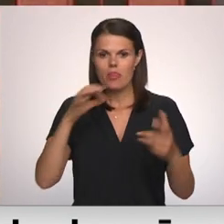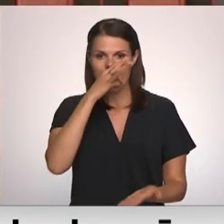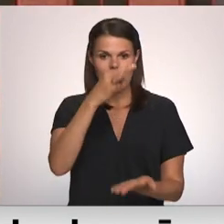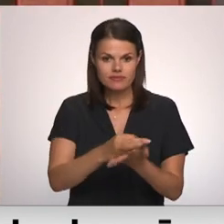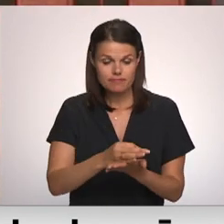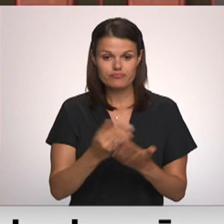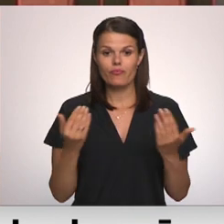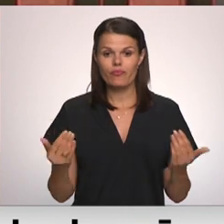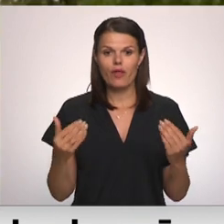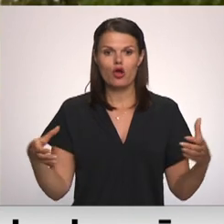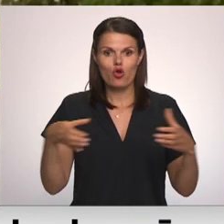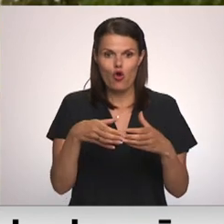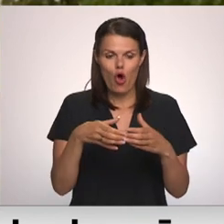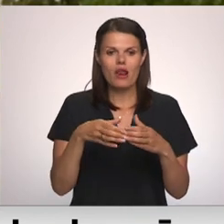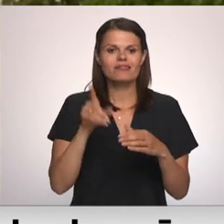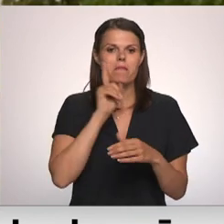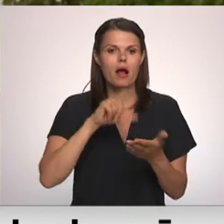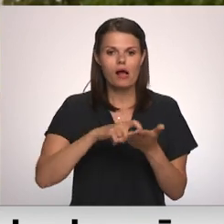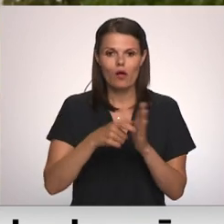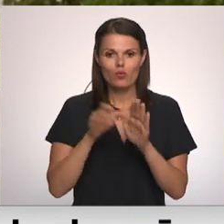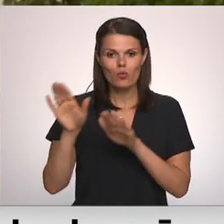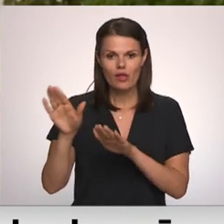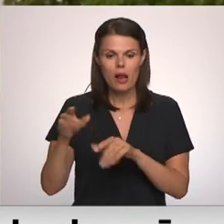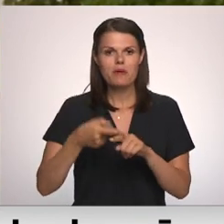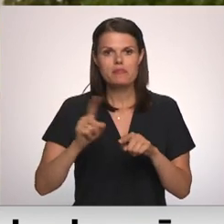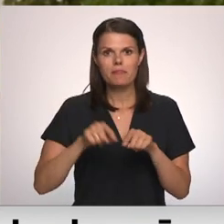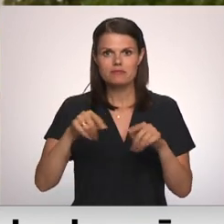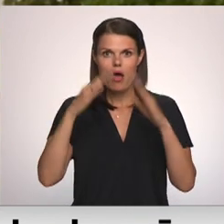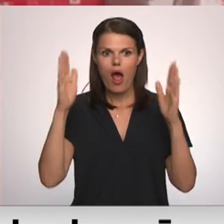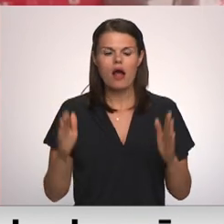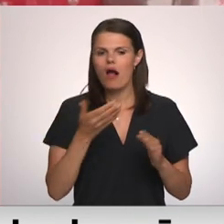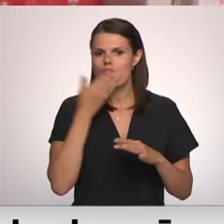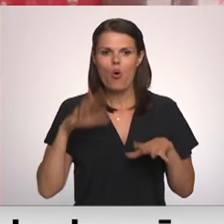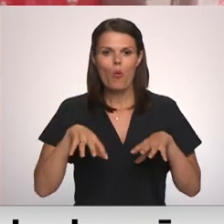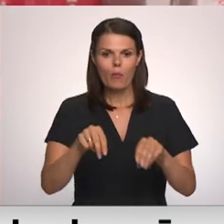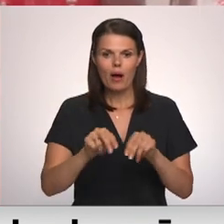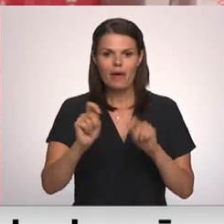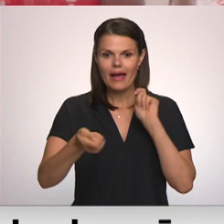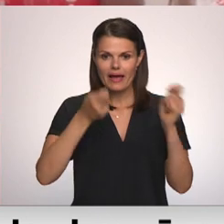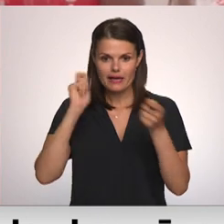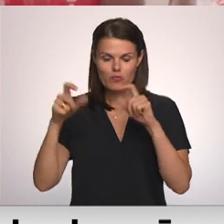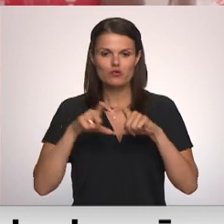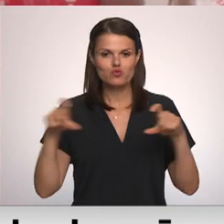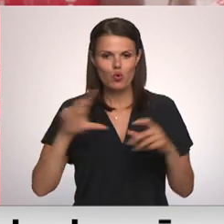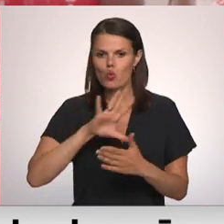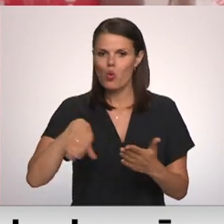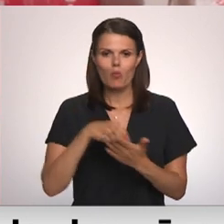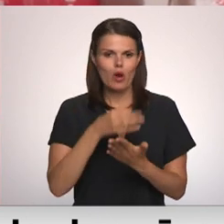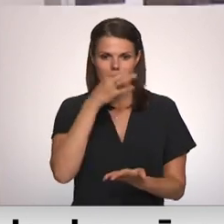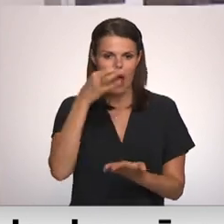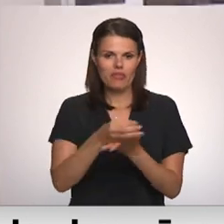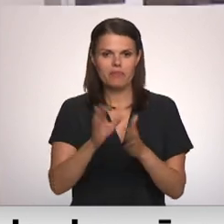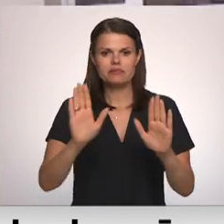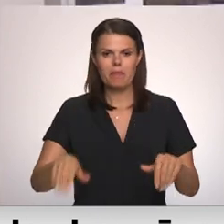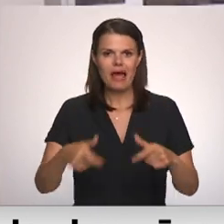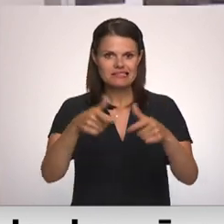lai gan šobrīd kolektīvs uzturas pagaidu telpās, jo ģimnāzijas ēkā nav pabeigts remonts, skolai joprojām ir atbildība par